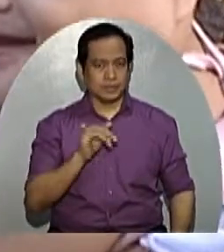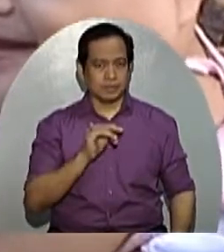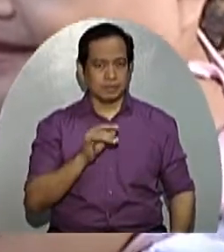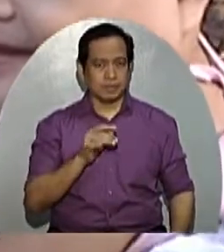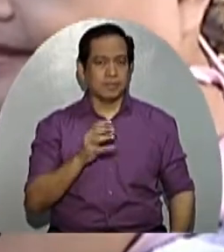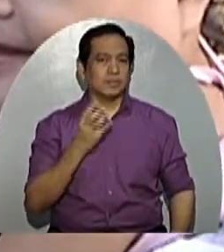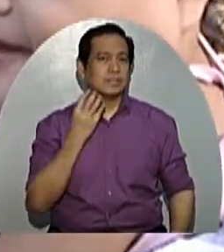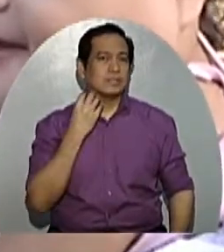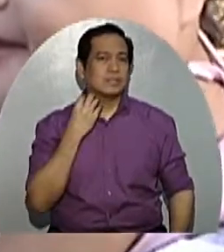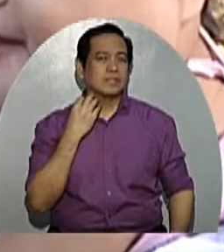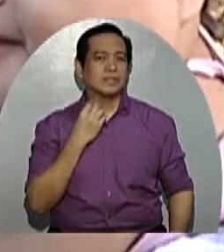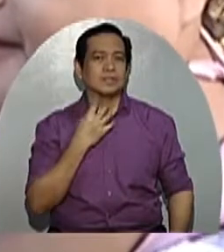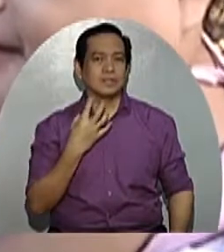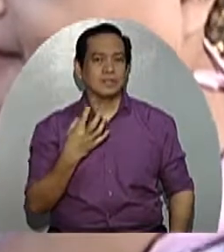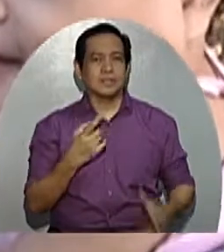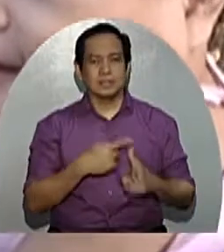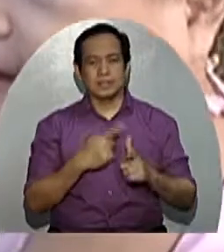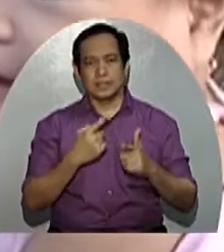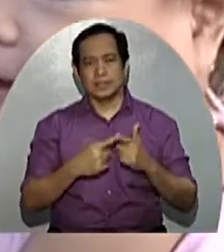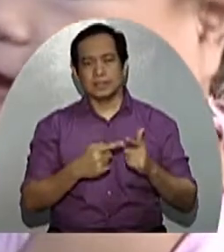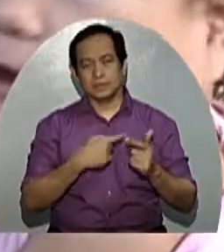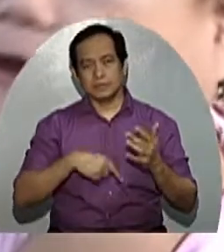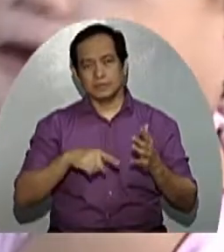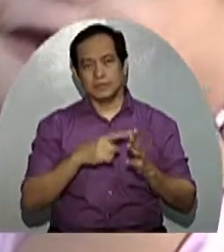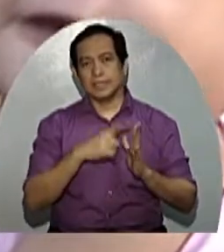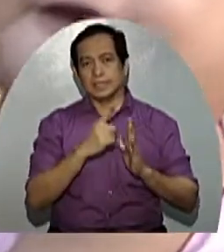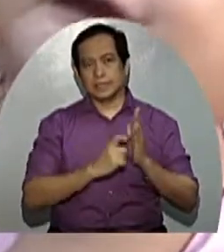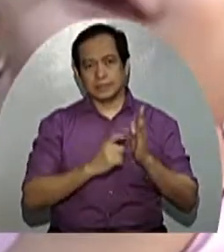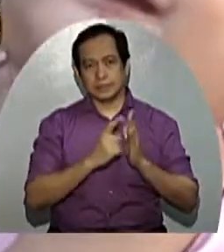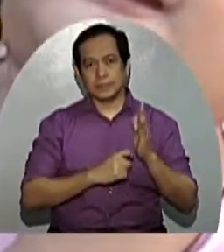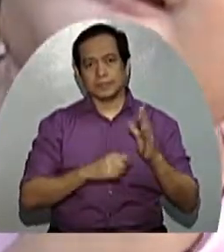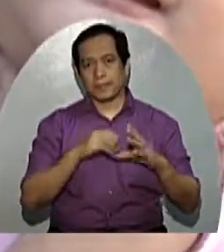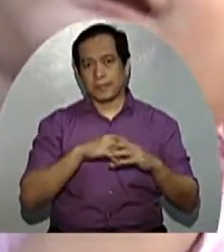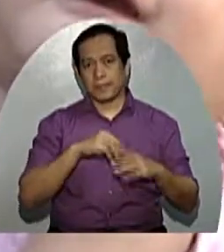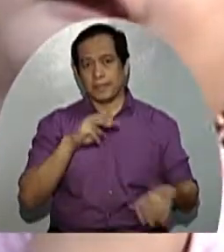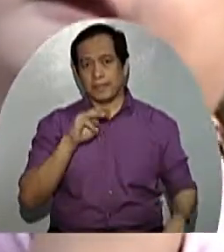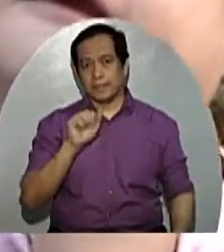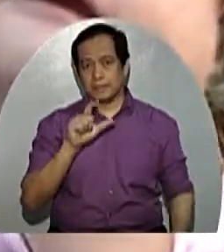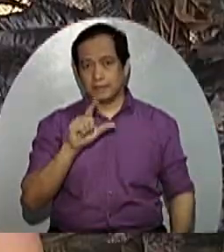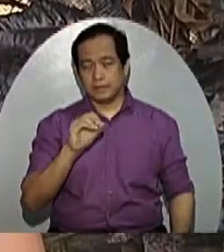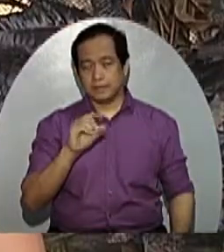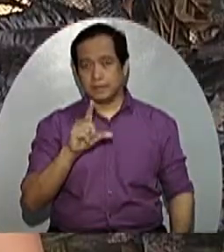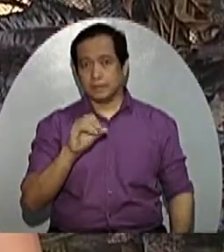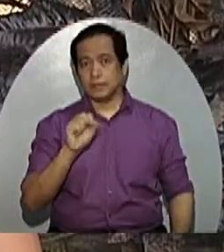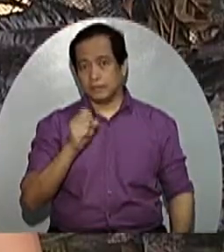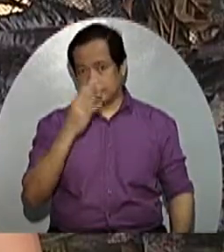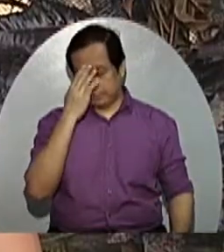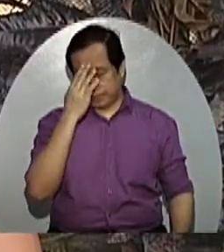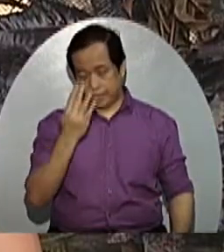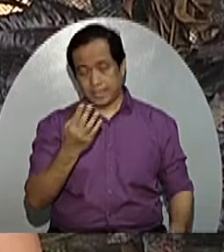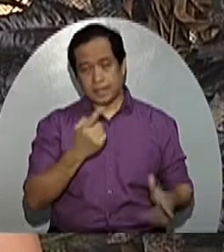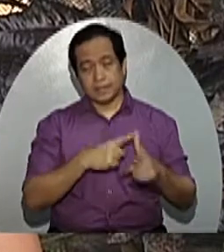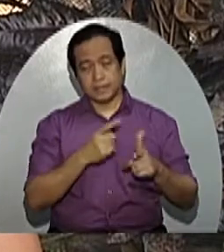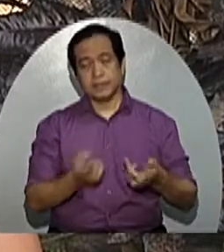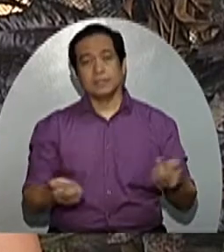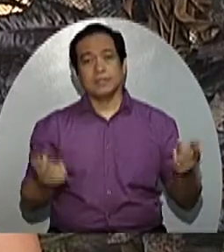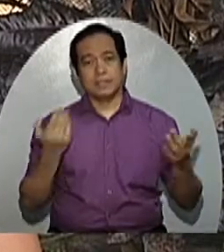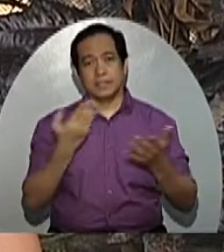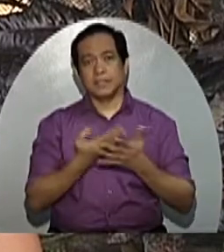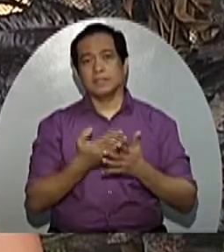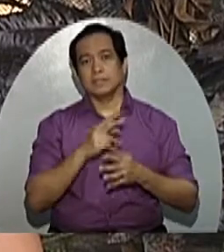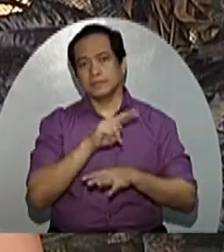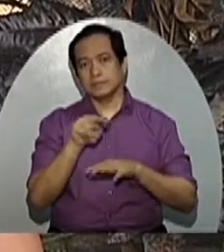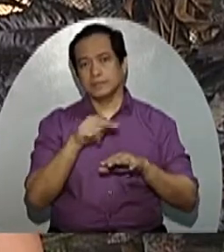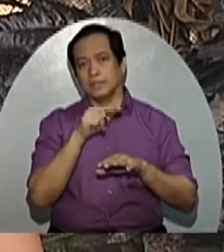leeg. Pero po, pina-check up na po namin sa malolos hanggat sa nakarating po kami